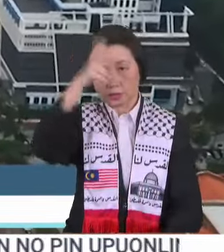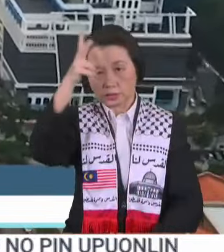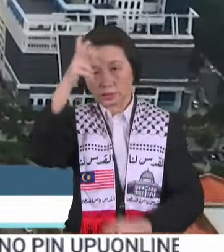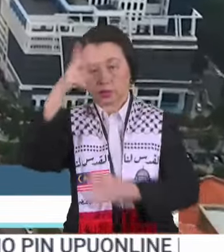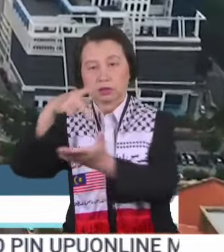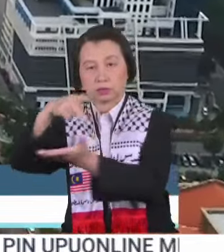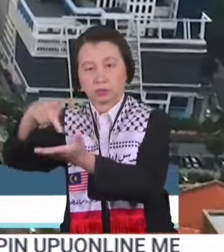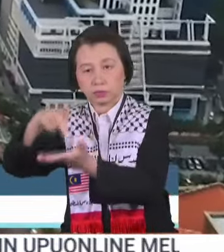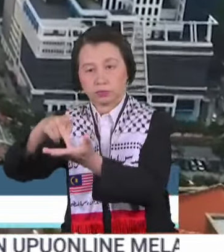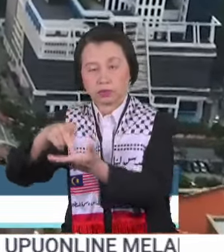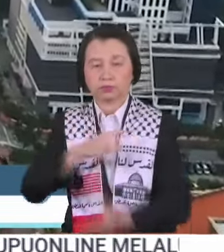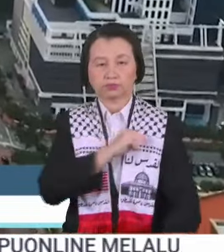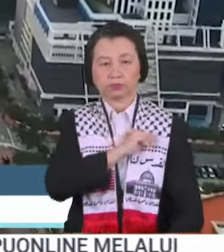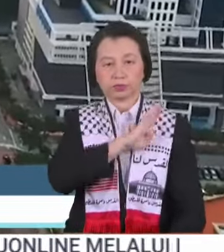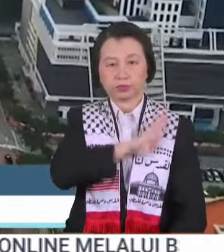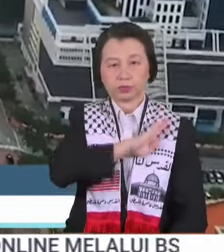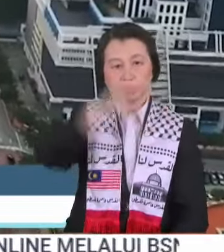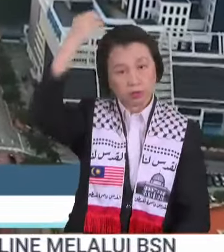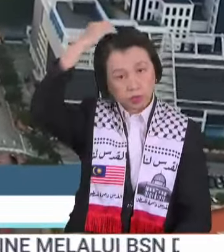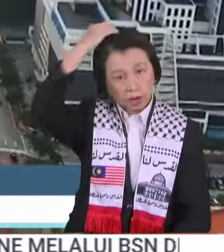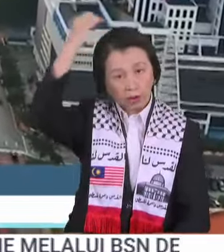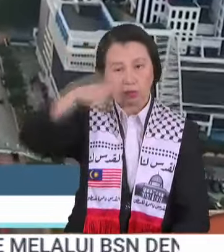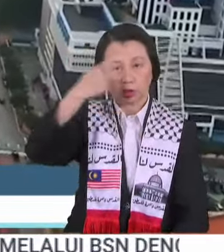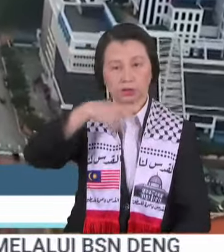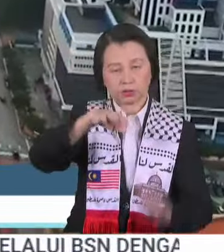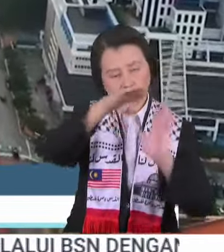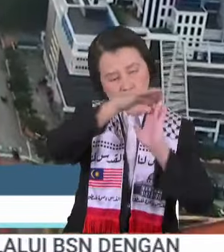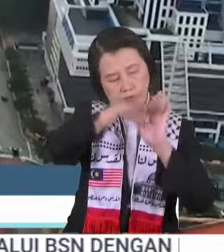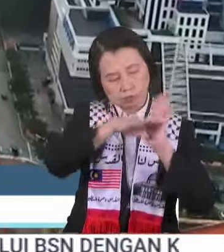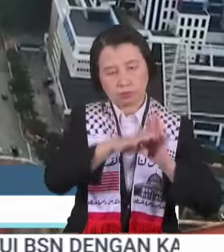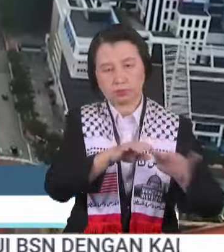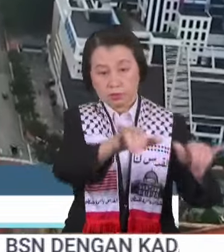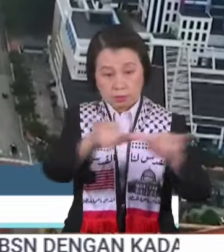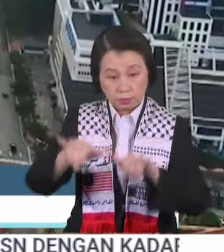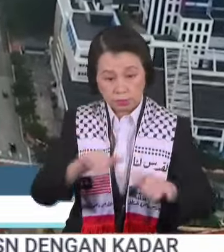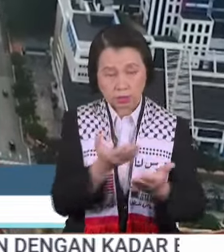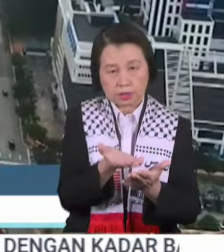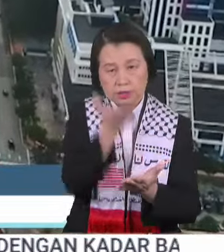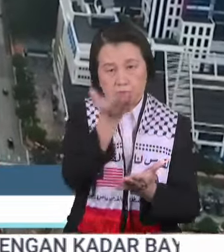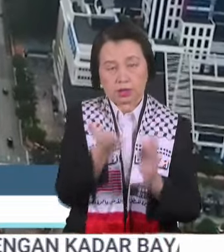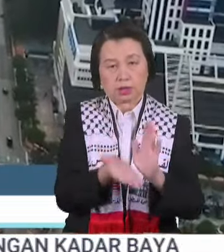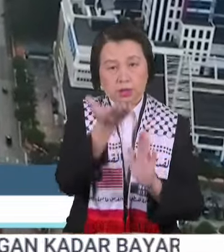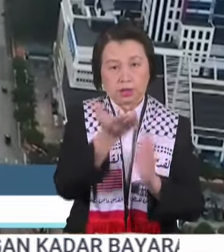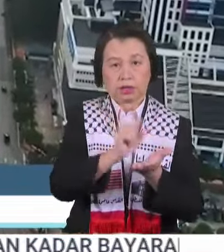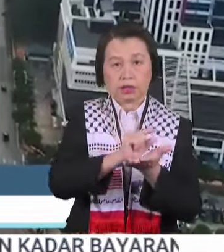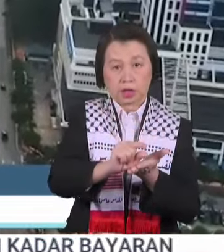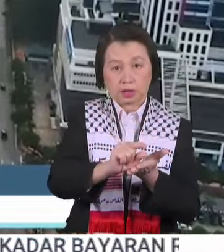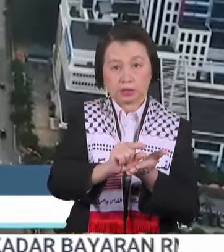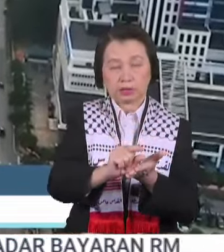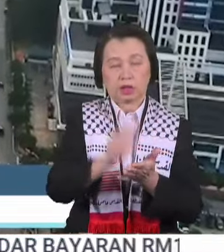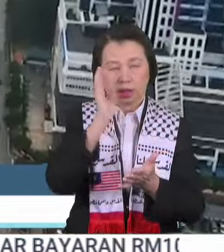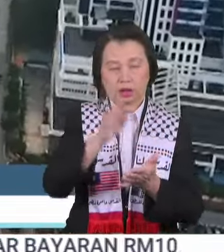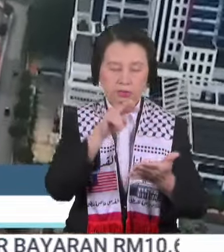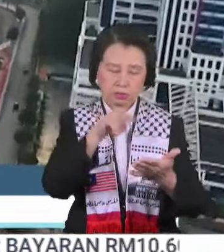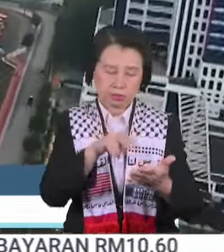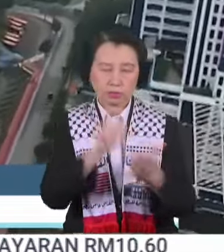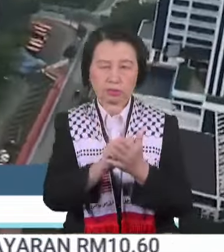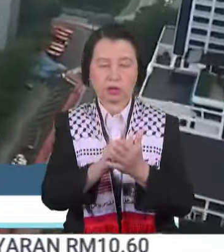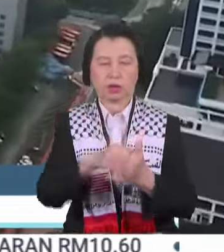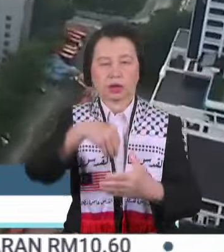persekutuan. Menteri Besar Datuk Seri Amiruddin Syarif kata perincian berhubung pelarasan kenaikan gaji penjawat awam negeri dijangka dilaksanakan